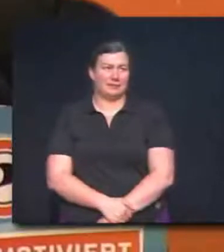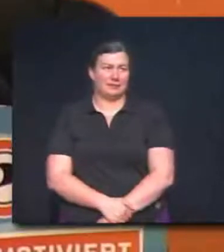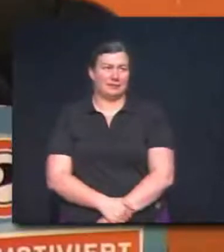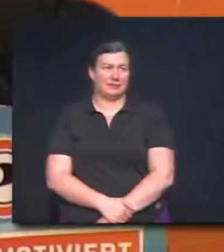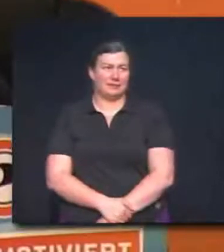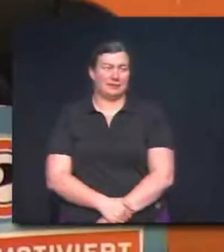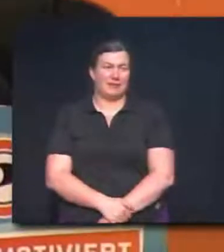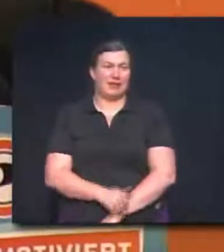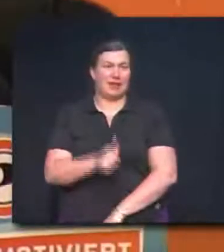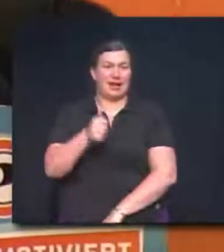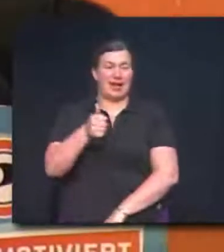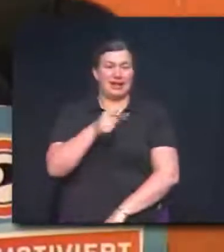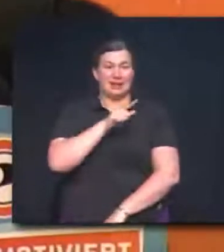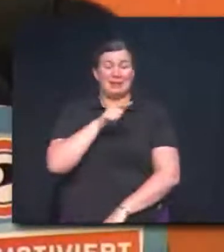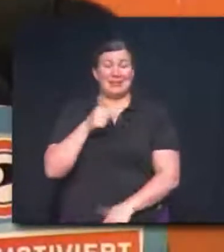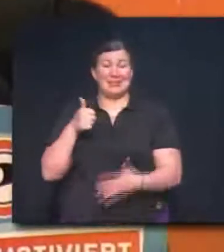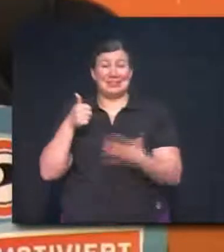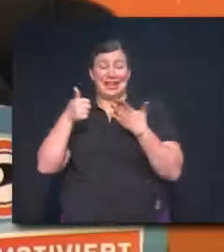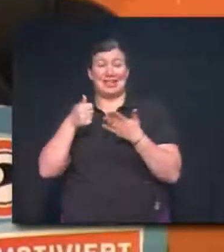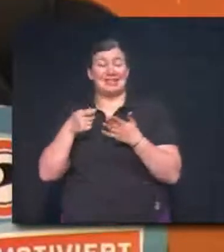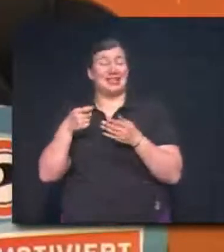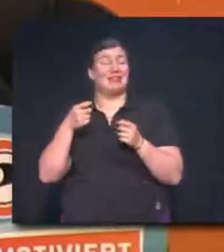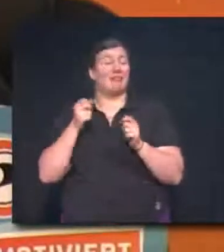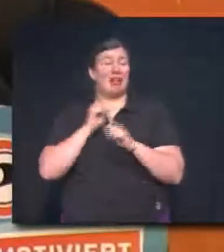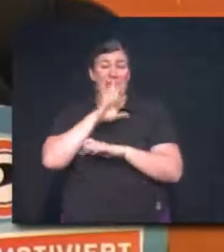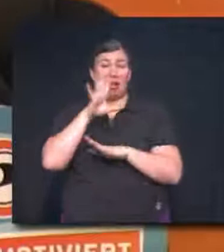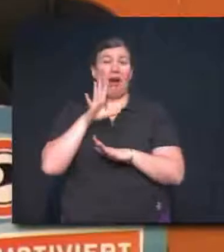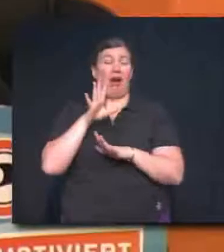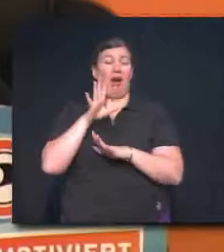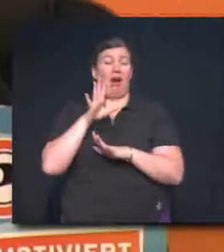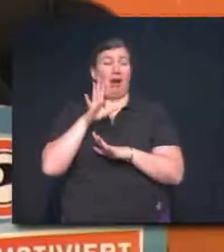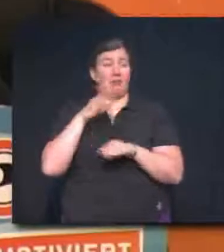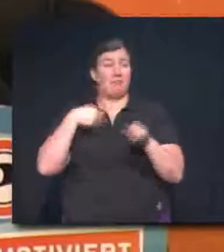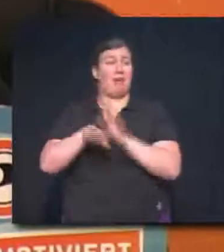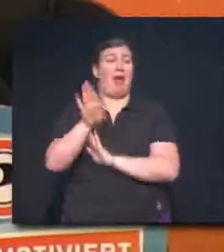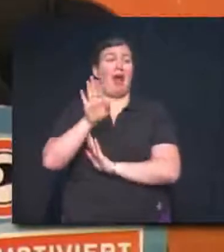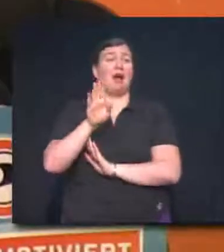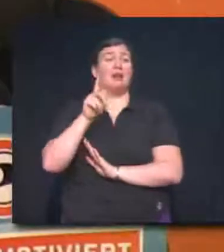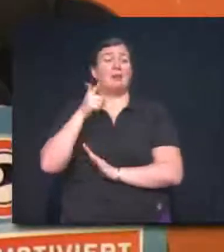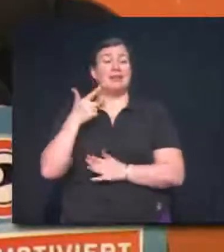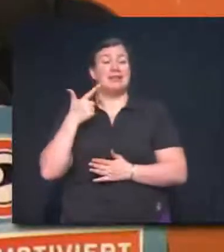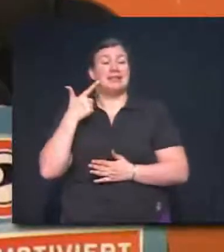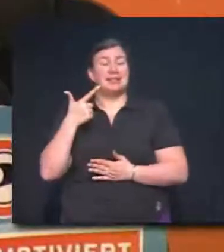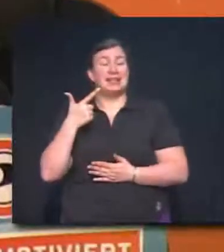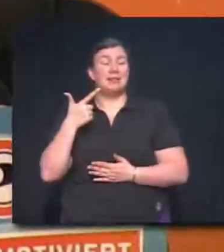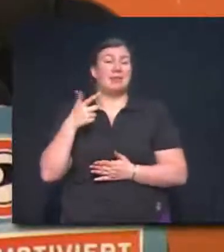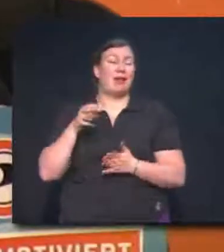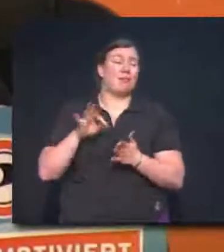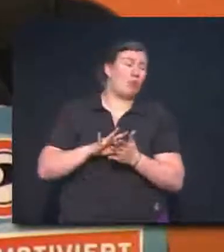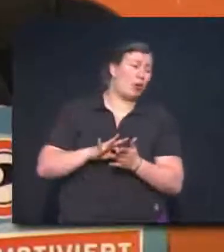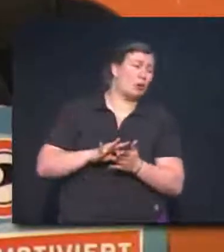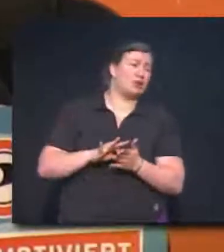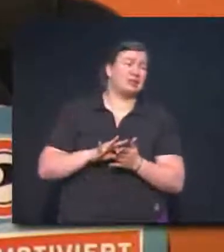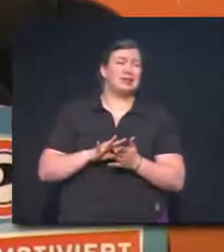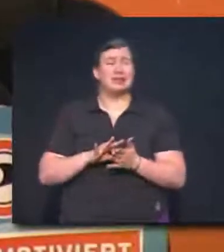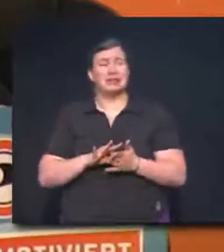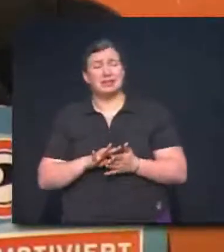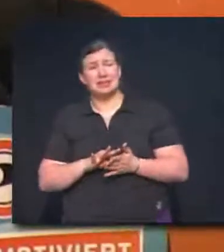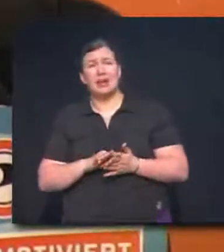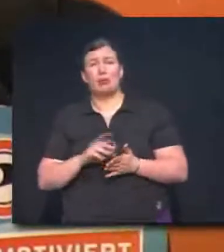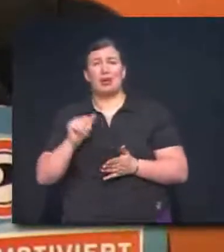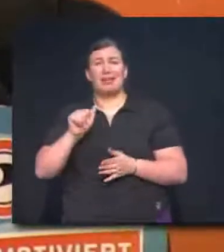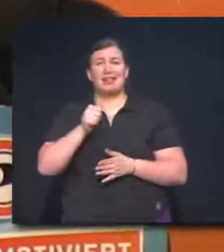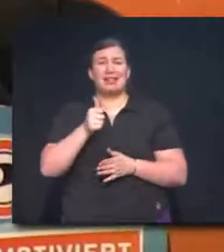1 bis 6 sehr deutlich und das siebte der siebte Punkt also das sechste Modul mit